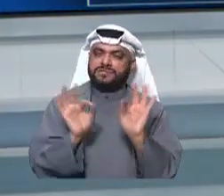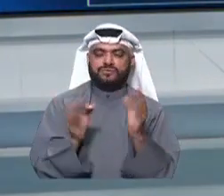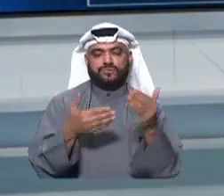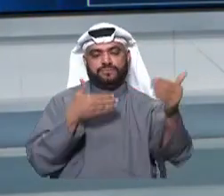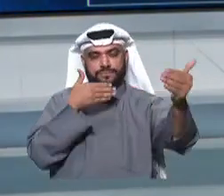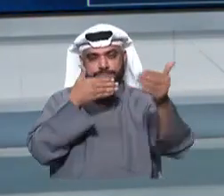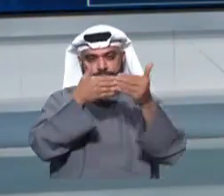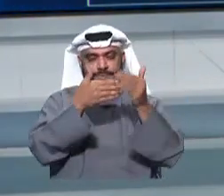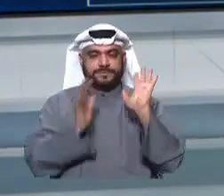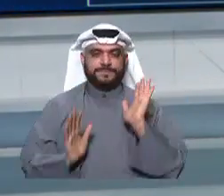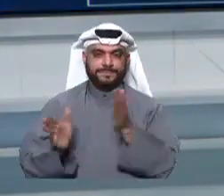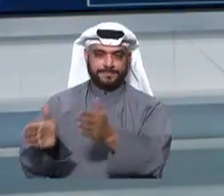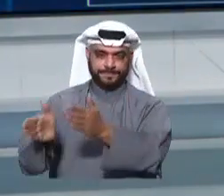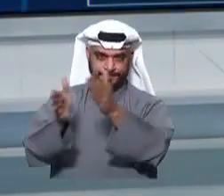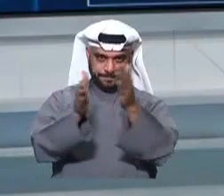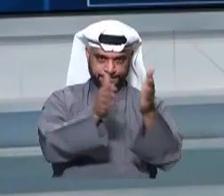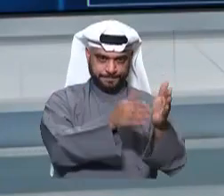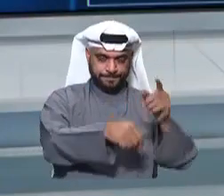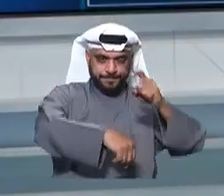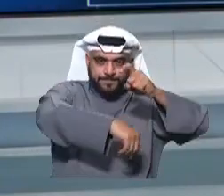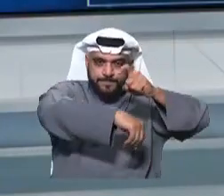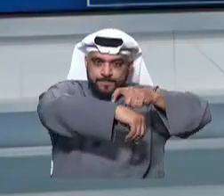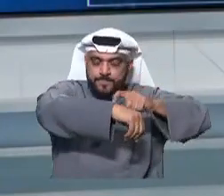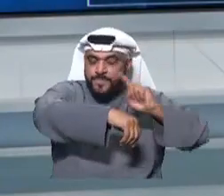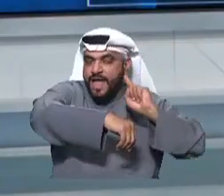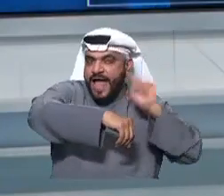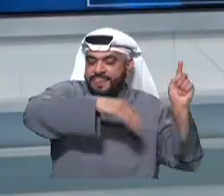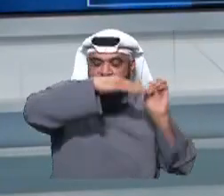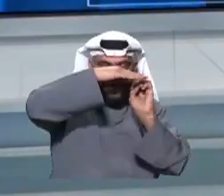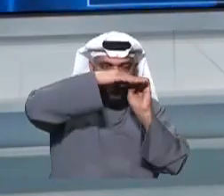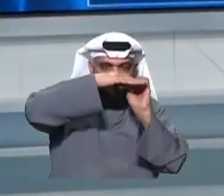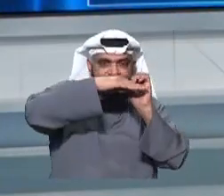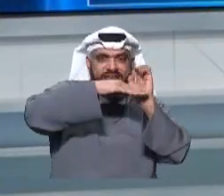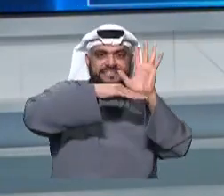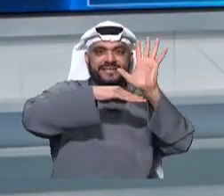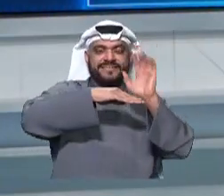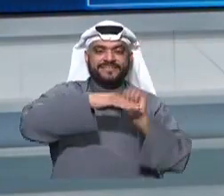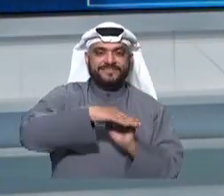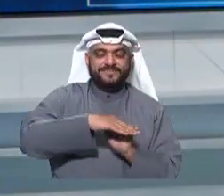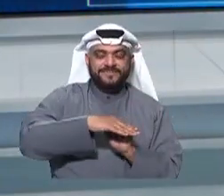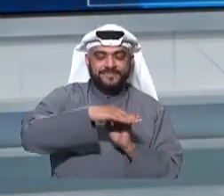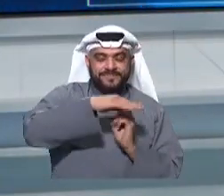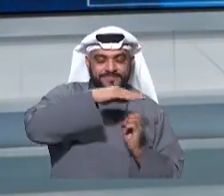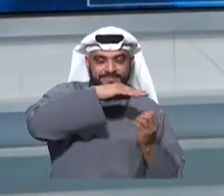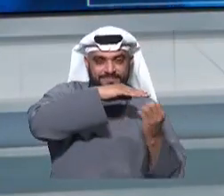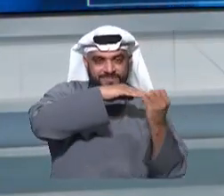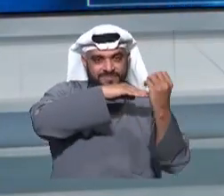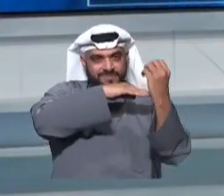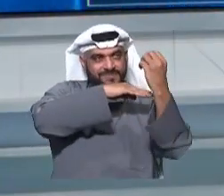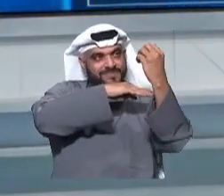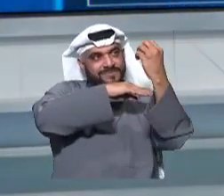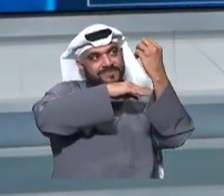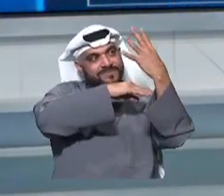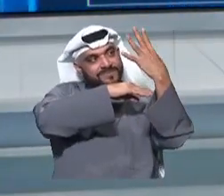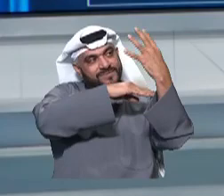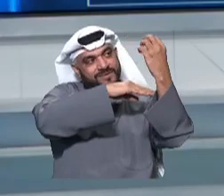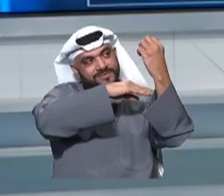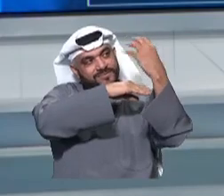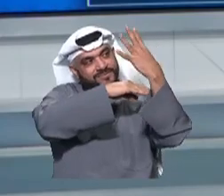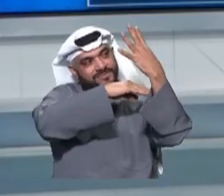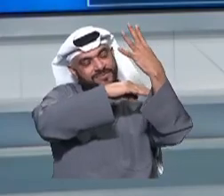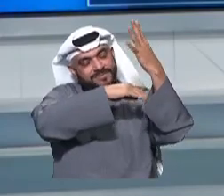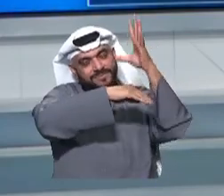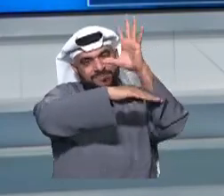الرؤية الأفقية. المواقيت بإذن الله حسب التوقيت المحلي لمدينة الكويت، موعد أذان الفجر الساعة 5:30، أما شروق الشمس